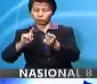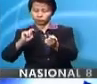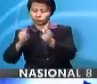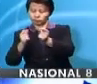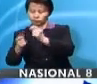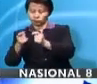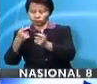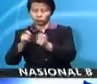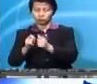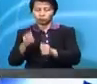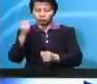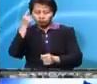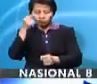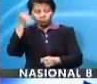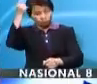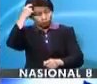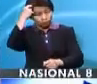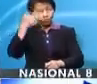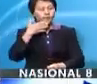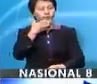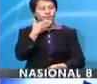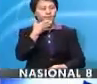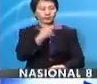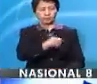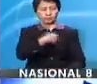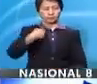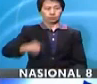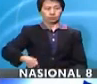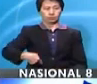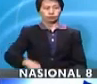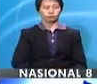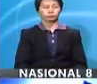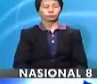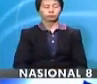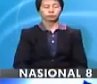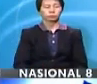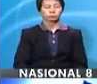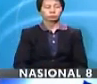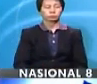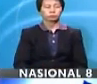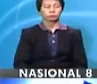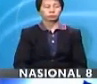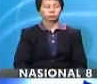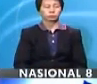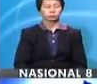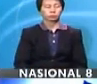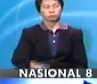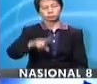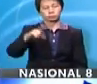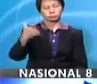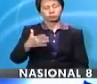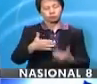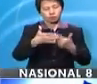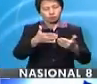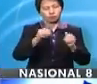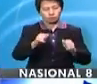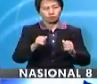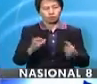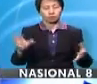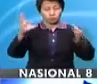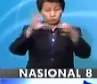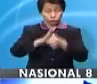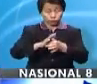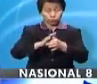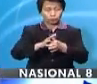langkah untuk menyelami minda belia negara China. So another approach could be a joint